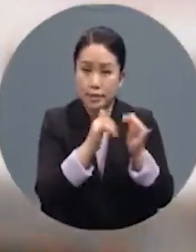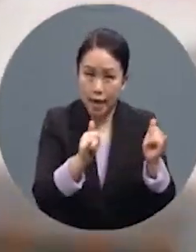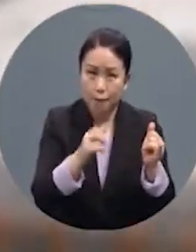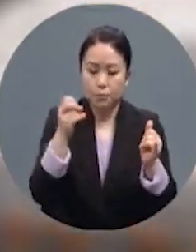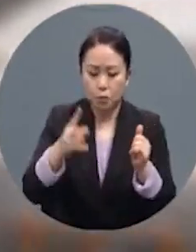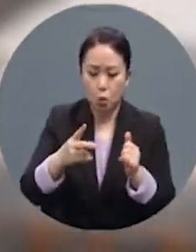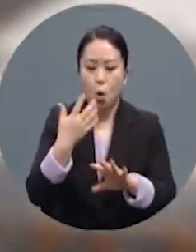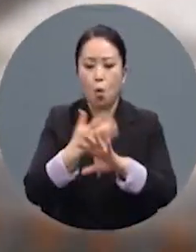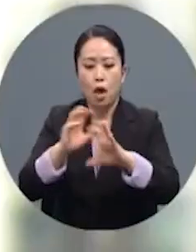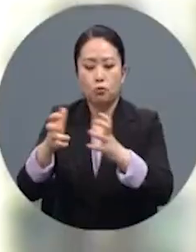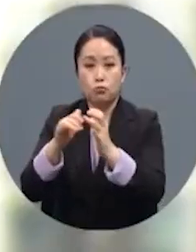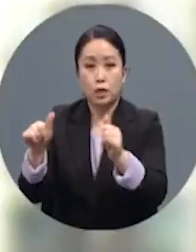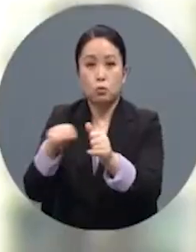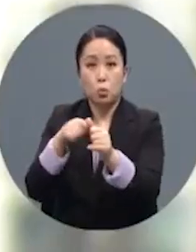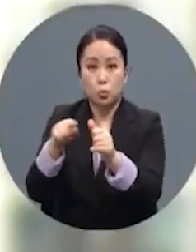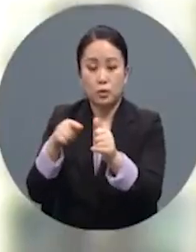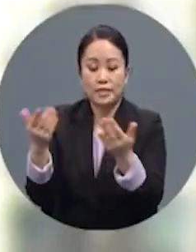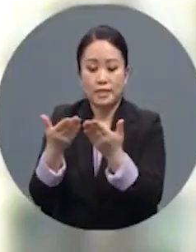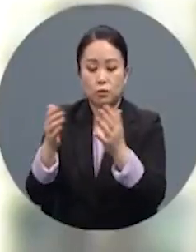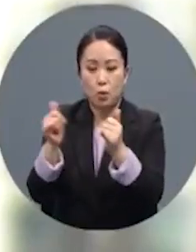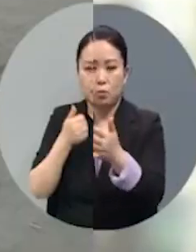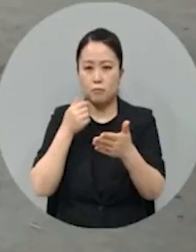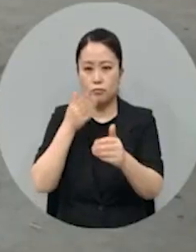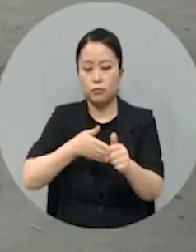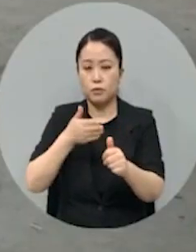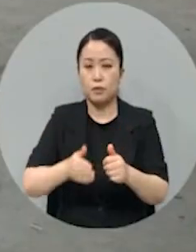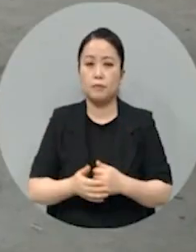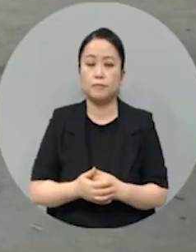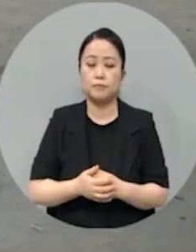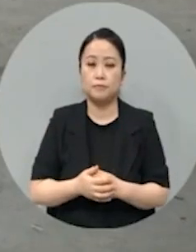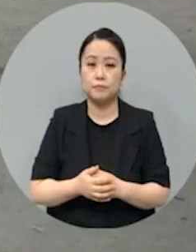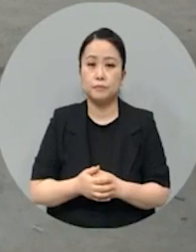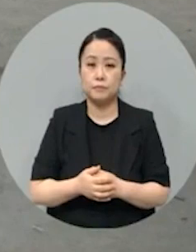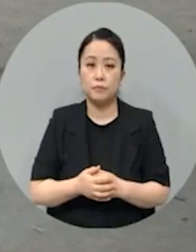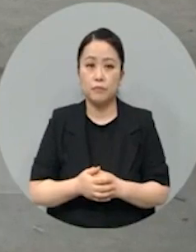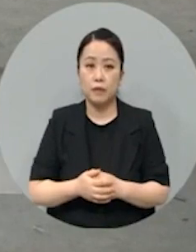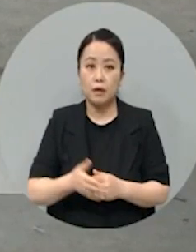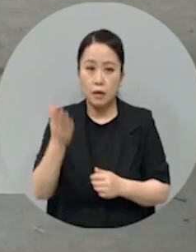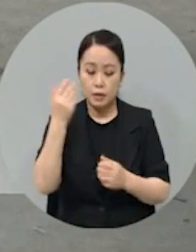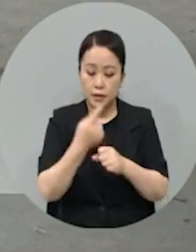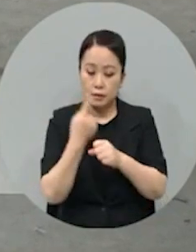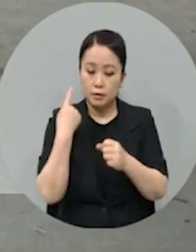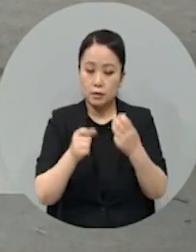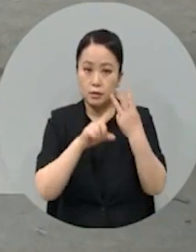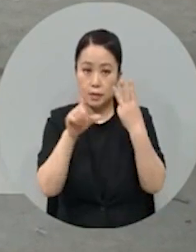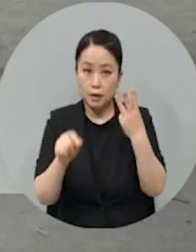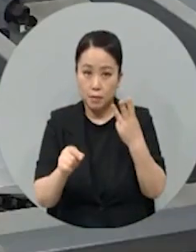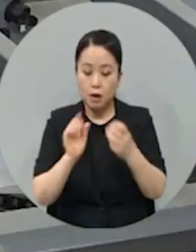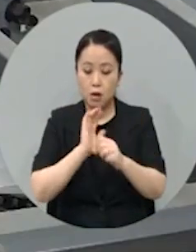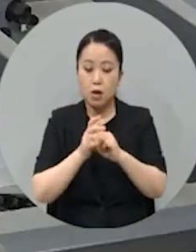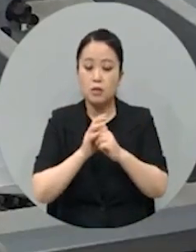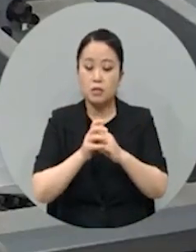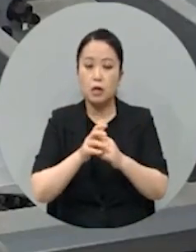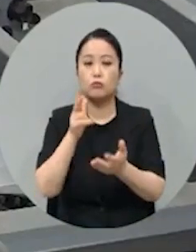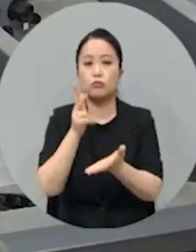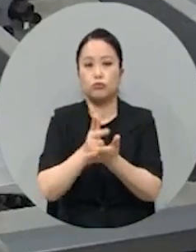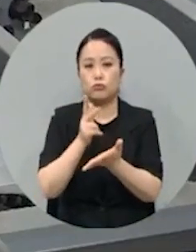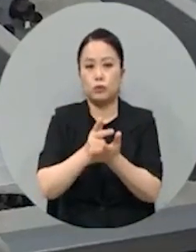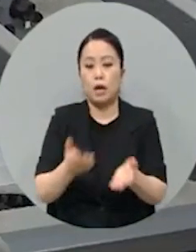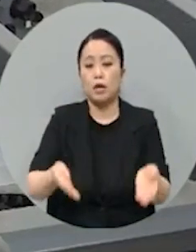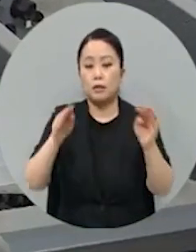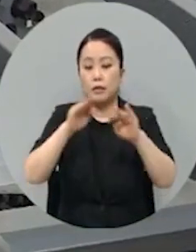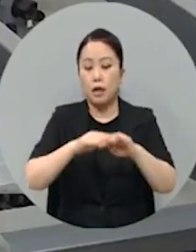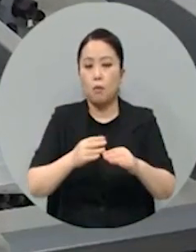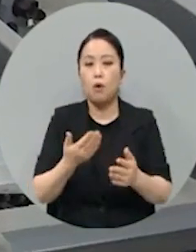안전교육이 더욱 확대돼야 한다고 밝혔습니다. 지난해 3월 연제구의 한 주차타워 공사장. 이곳에서